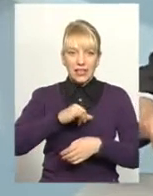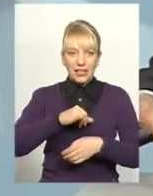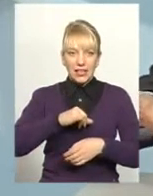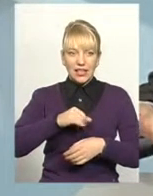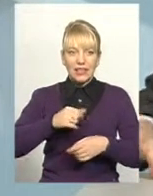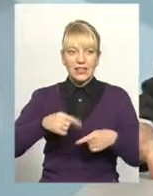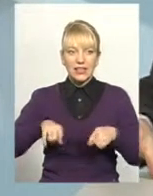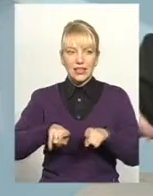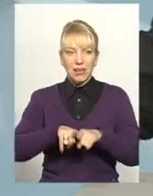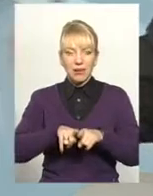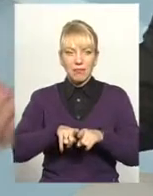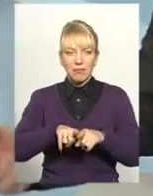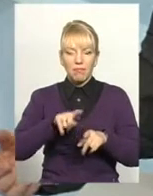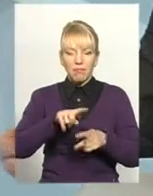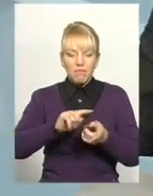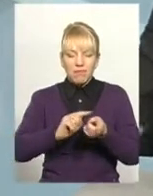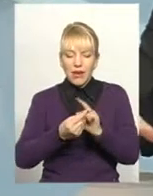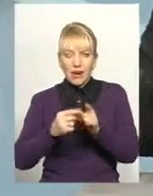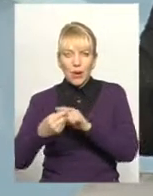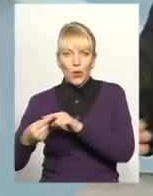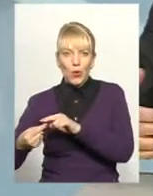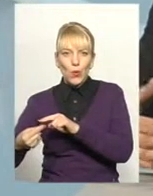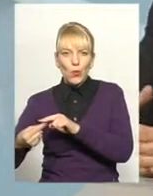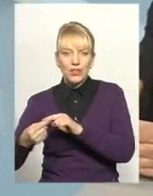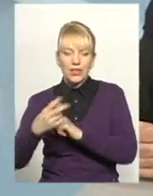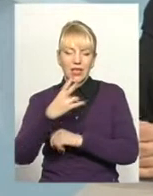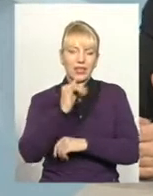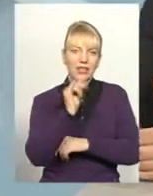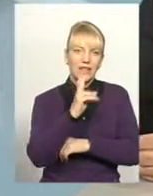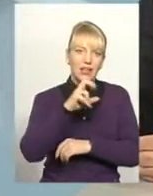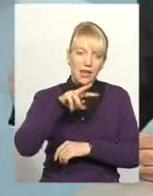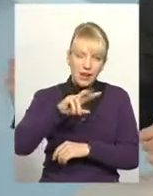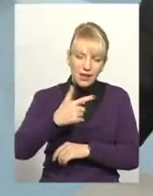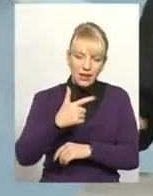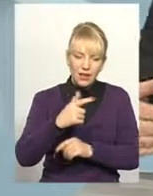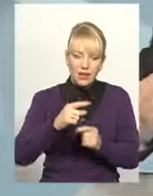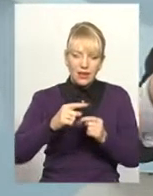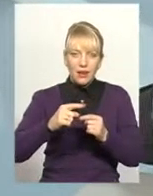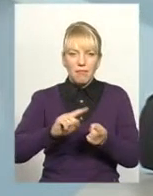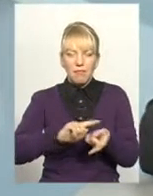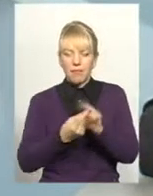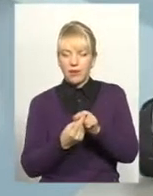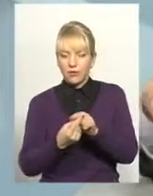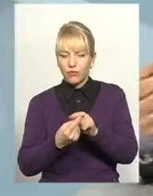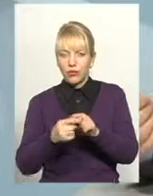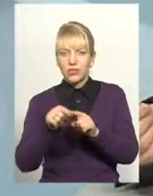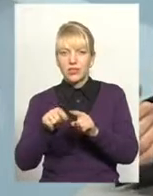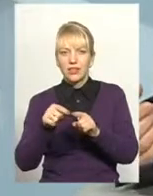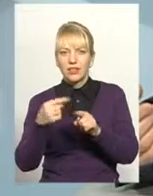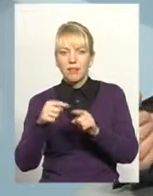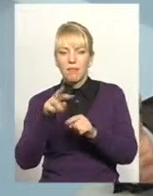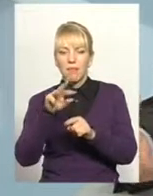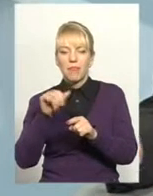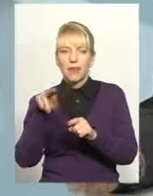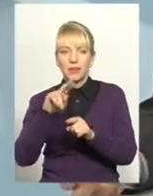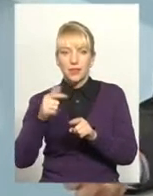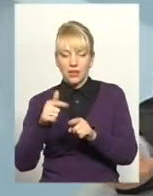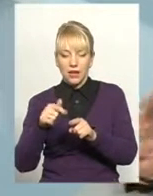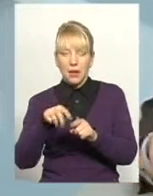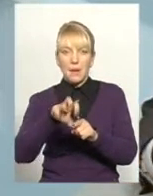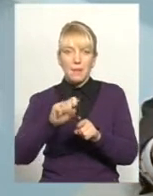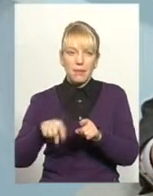атомарною переходить там в інший, або навіть з нікеля виходить там, сідучи по таблиці Менделєєва, стоїть мідь, перетворюється